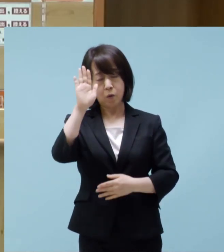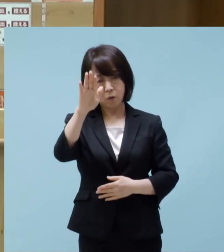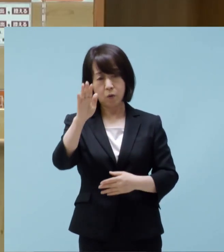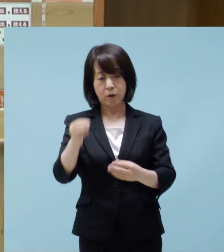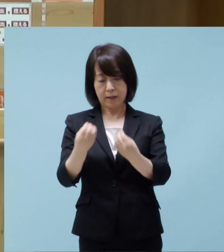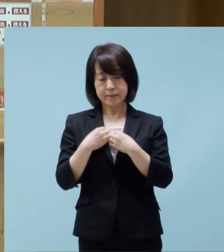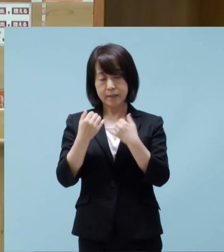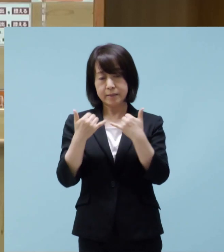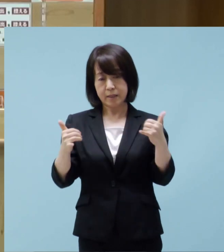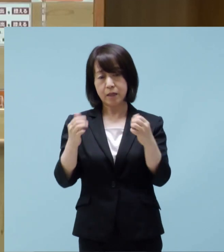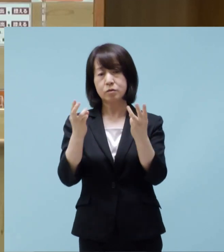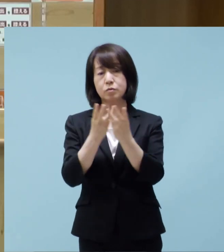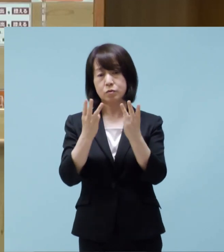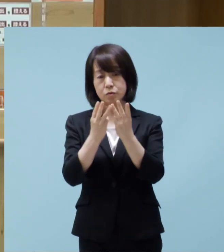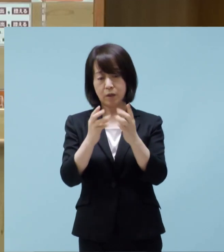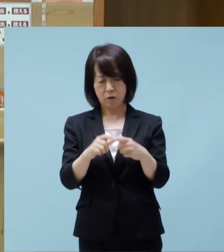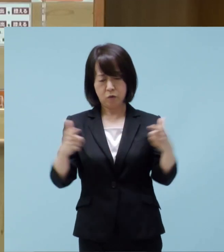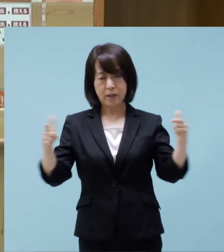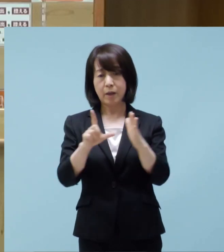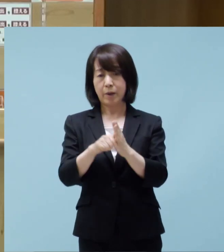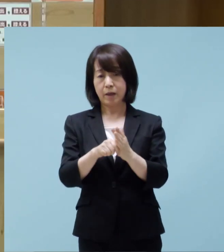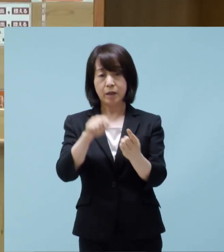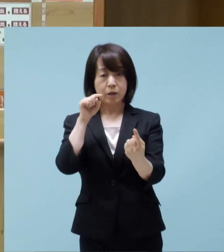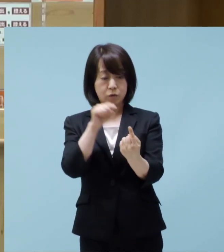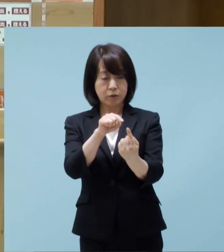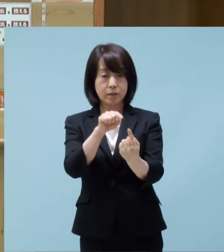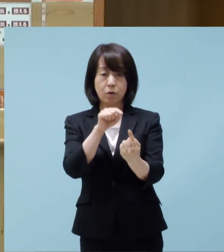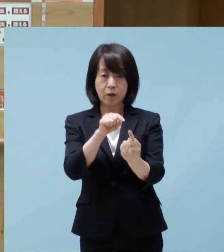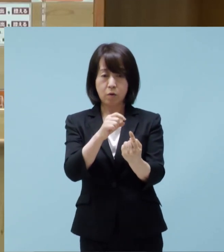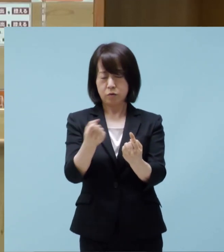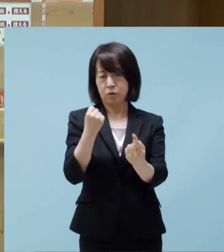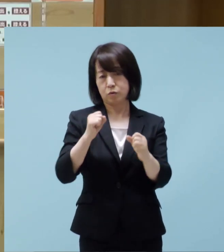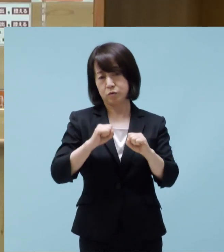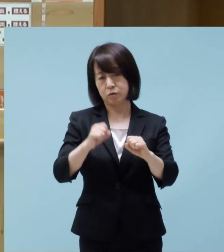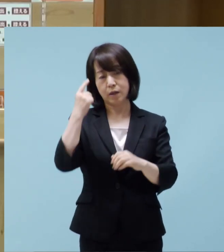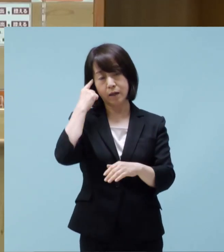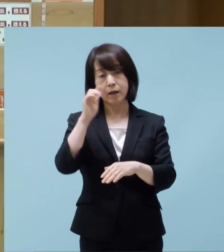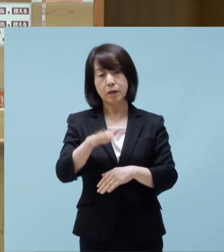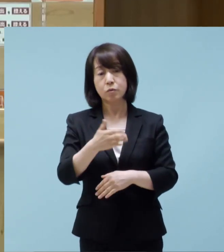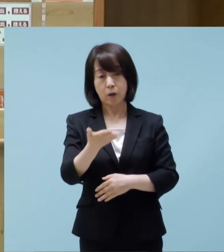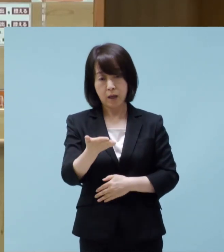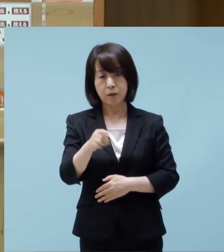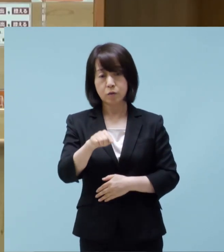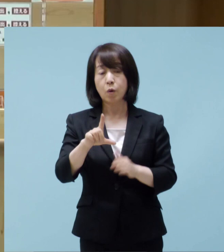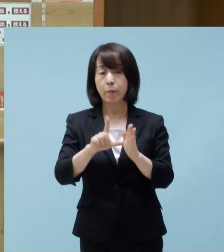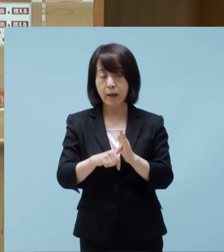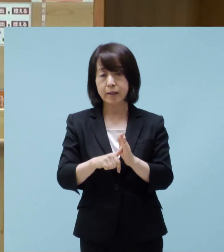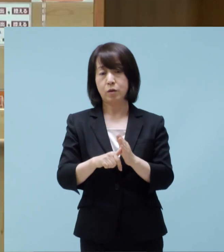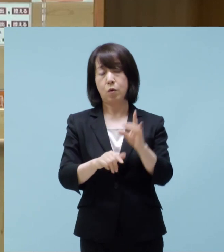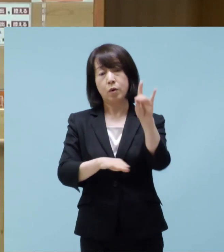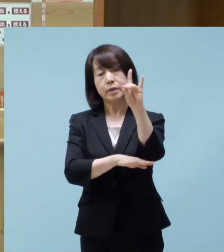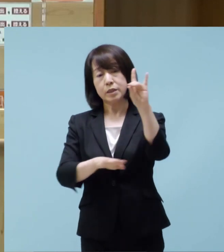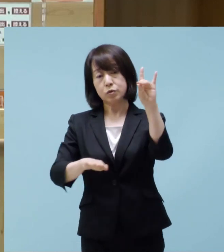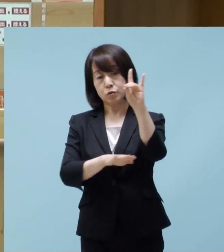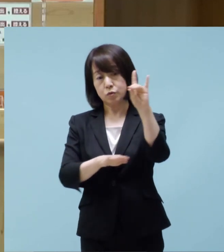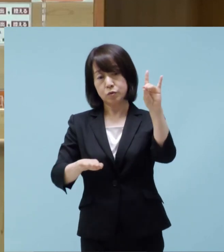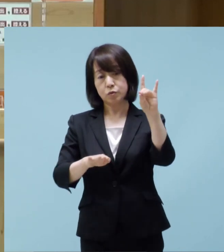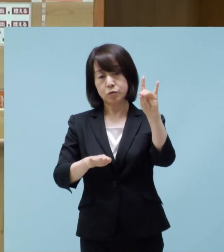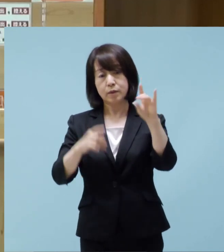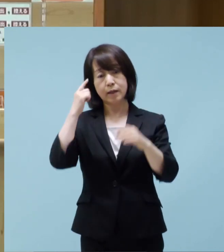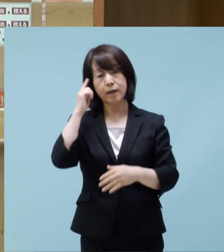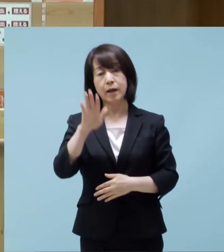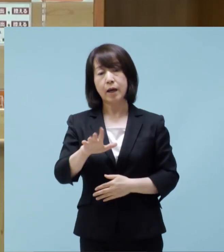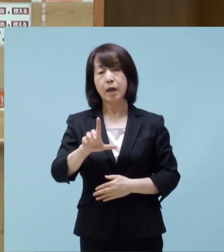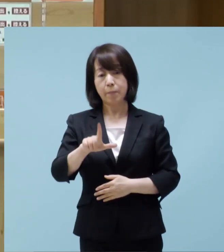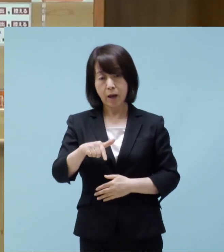置を強めることはお考えかどうか、またその場合の指標などについて何か考えていることがあれば教えてください。